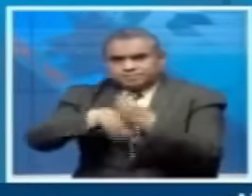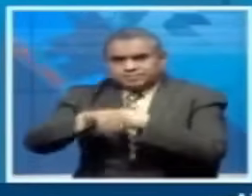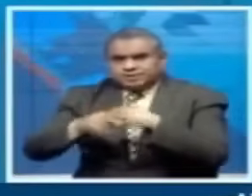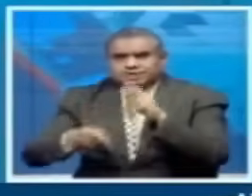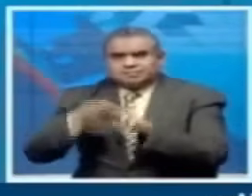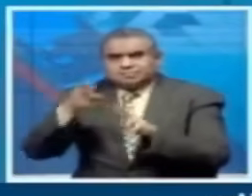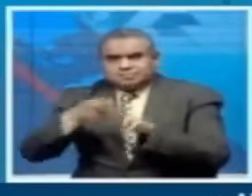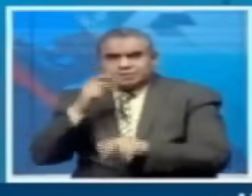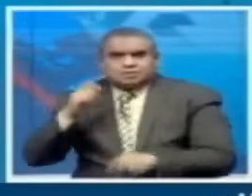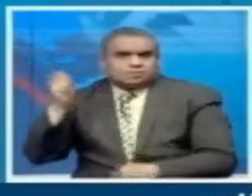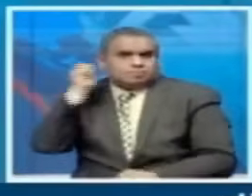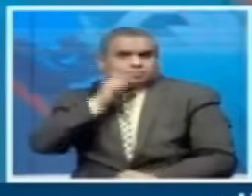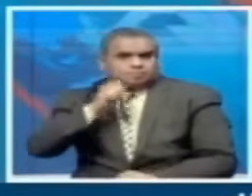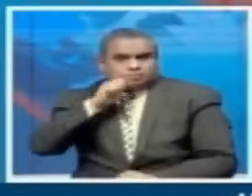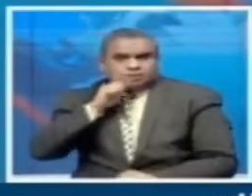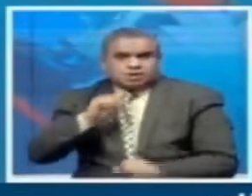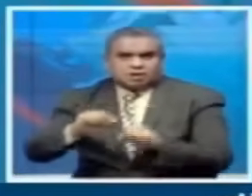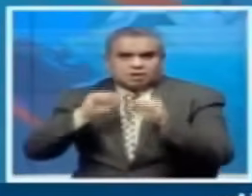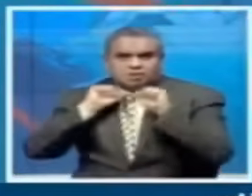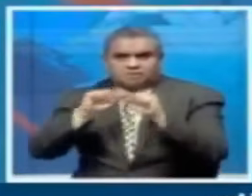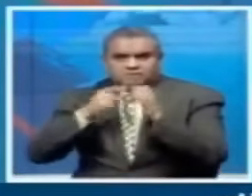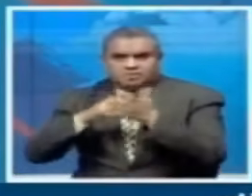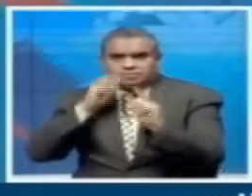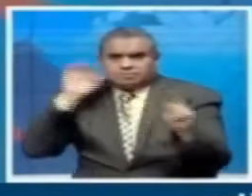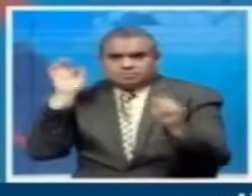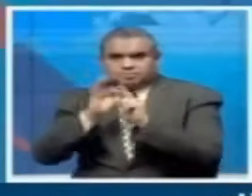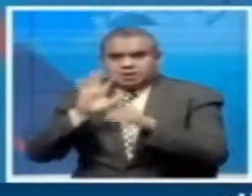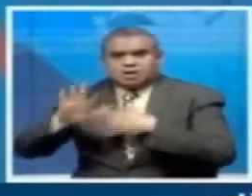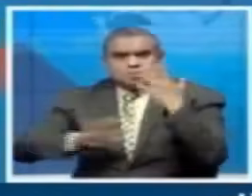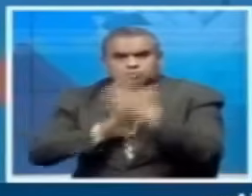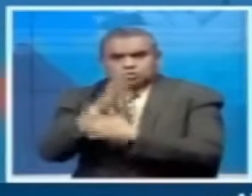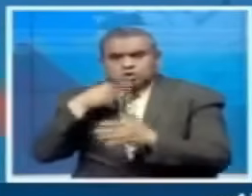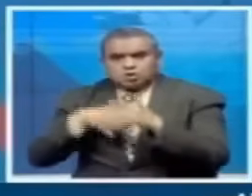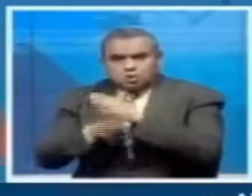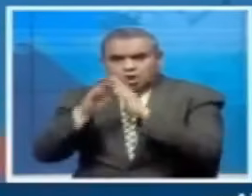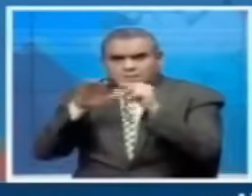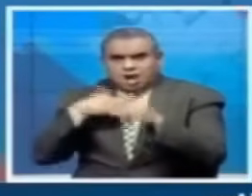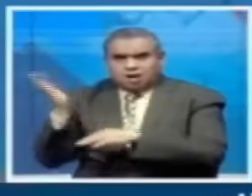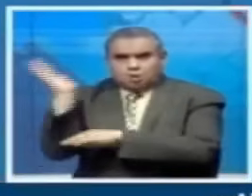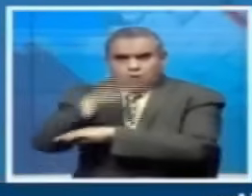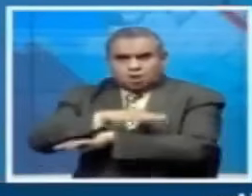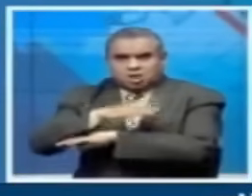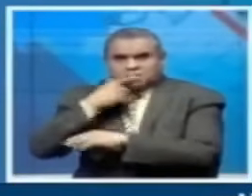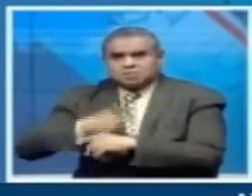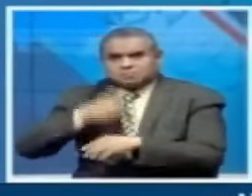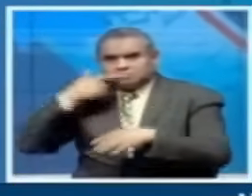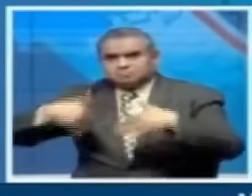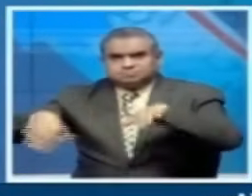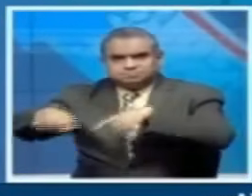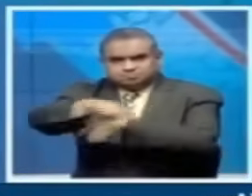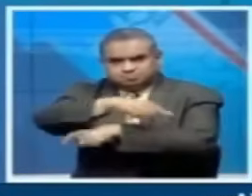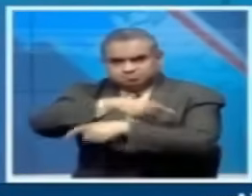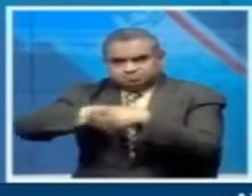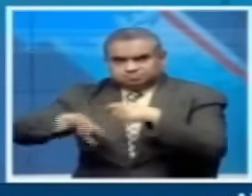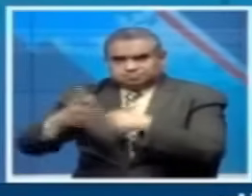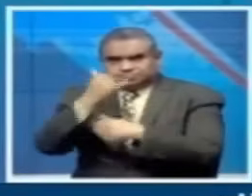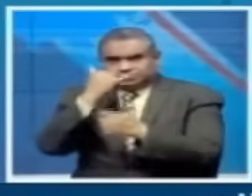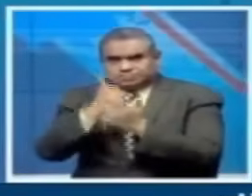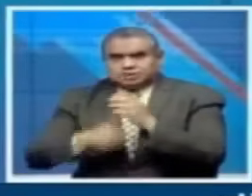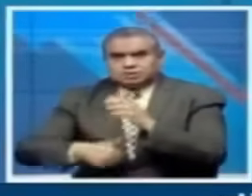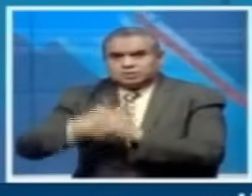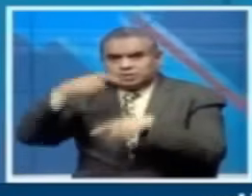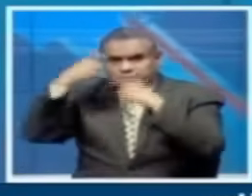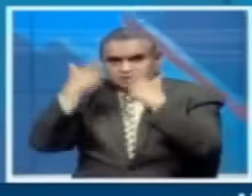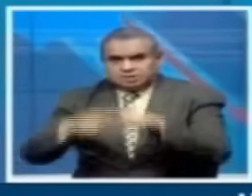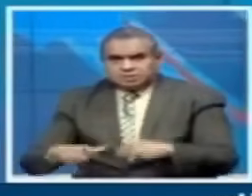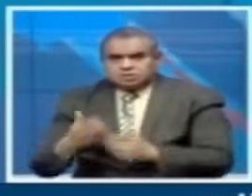للمهربين والعناصر الإجرامية التي تهدف إلى الإضرار بالأمن القومي المصري على كافة الاتجاهات الاستراتيجية للدولة،